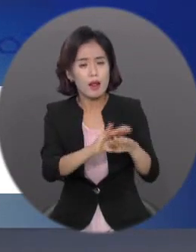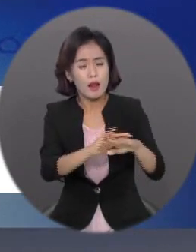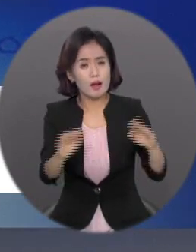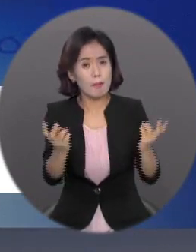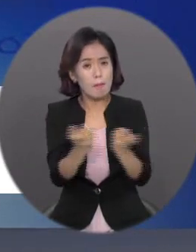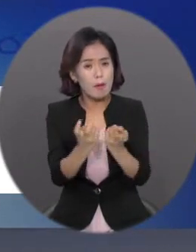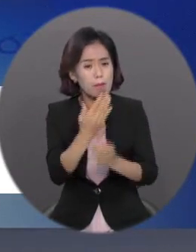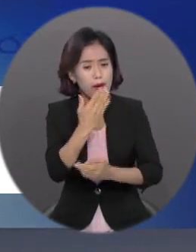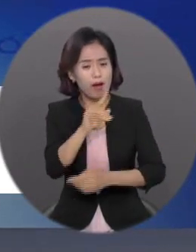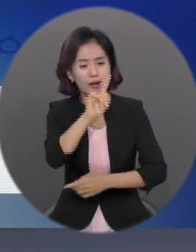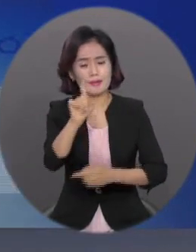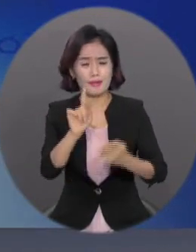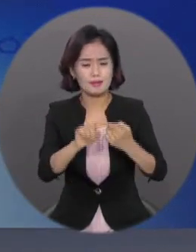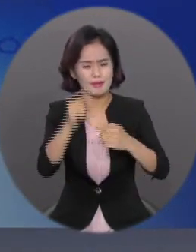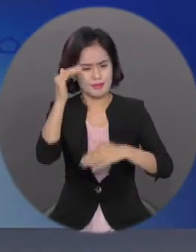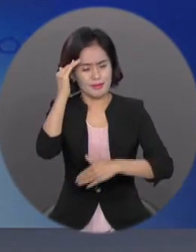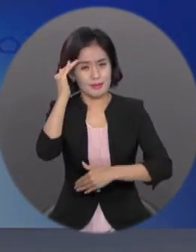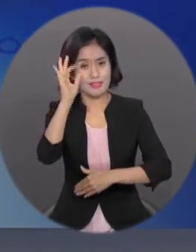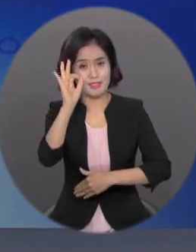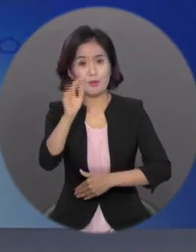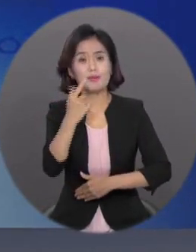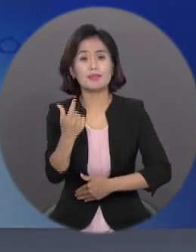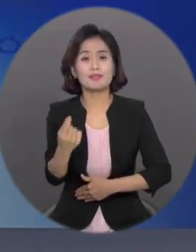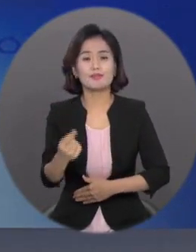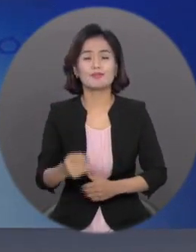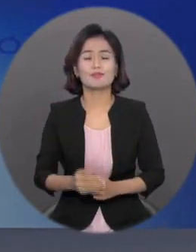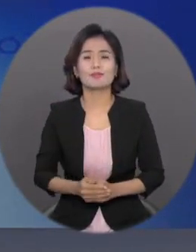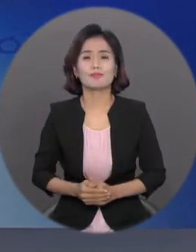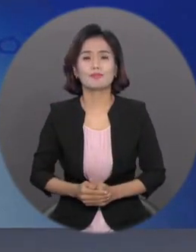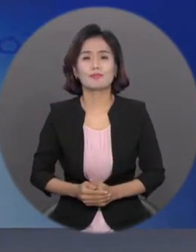것인지 지켜볼 일입니다. 보도에 이다현 기자입니다.